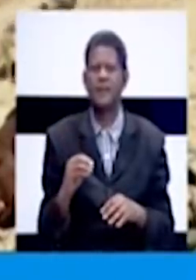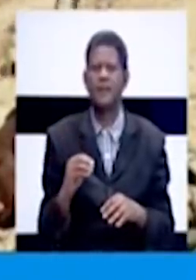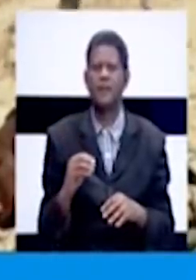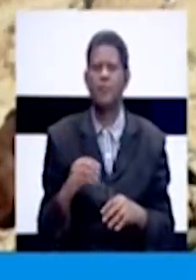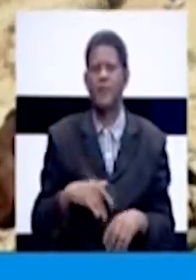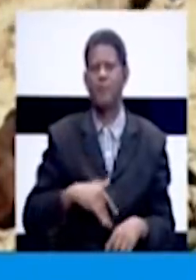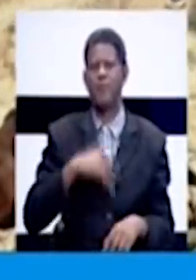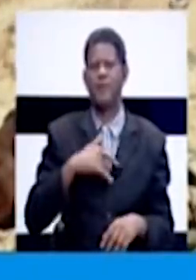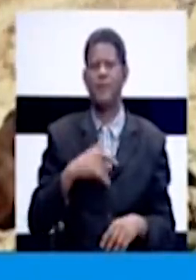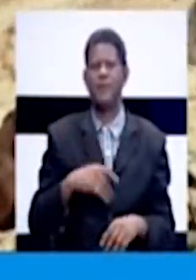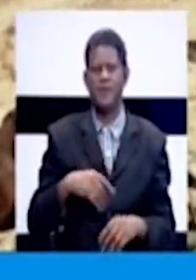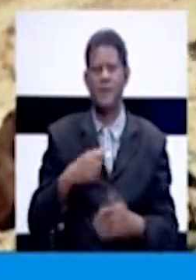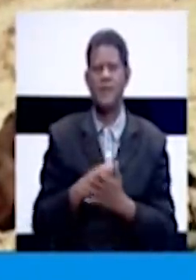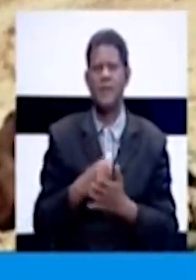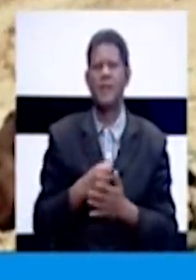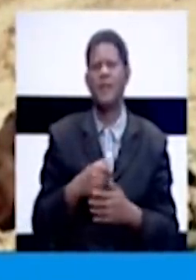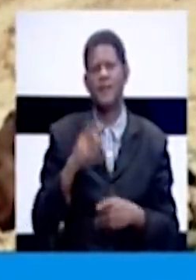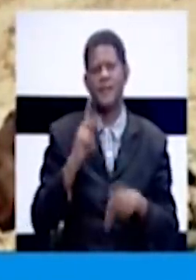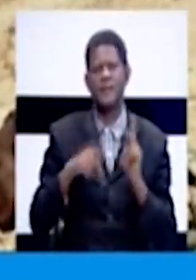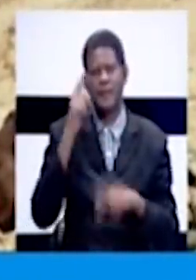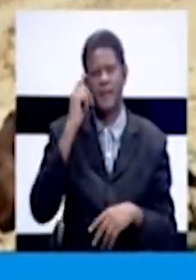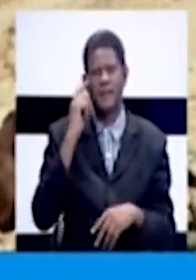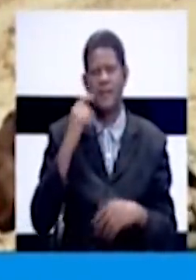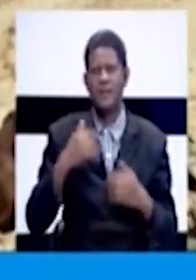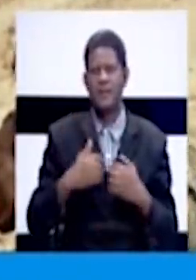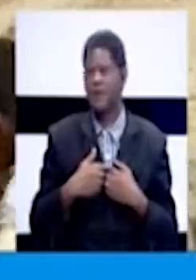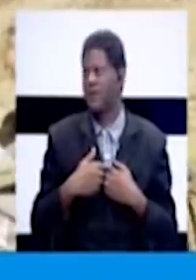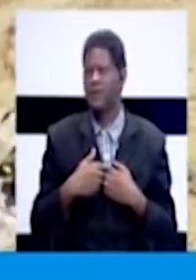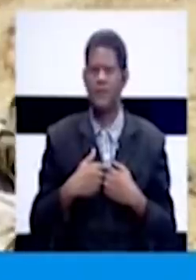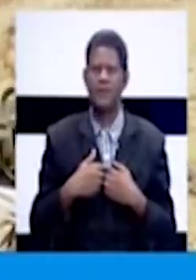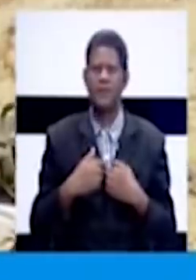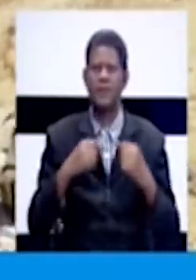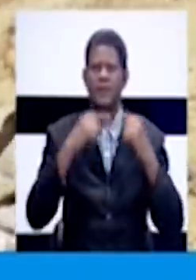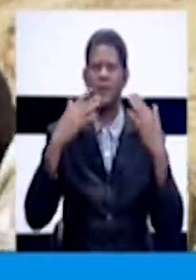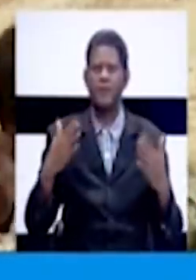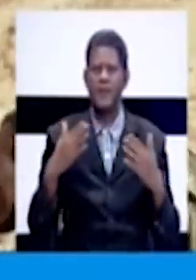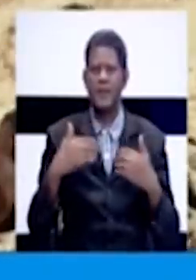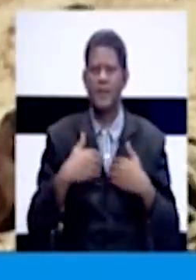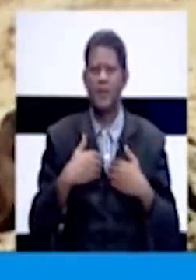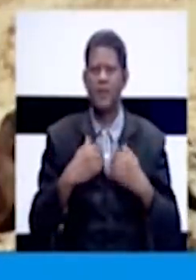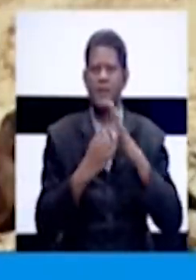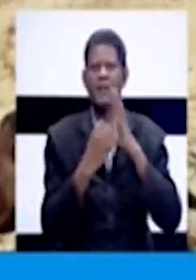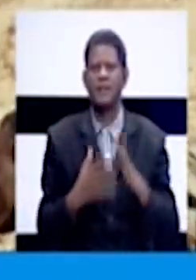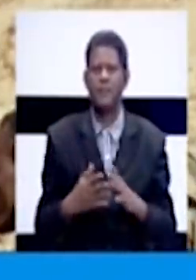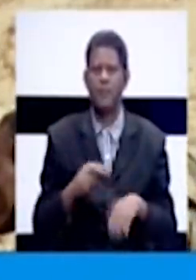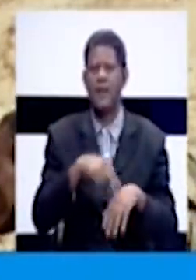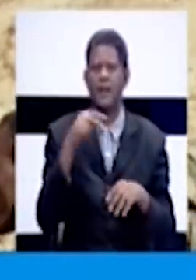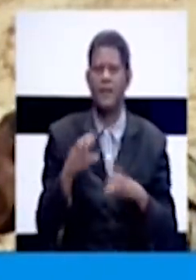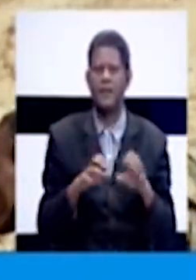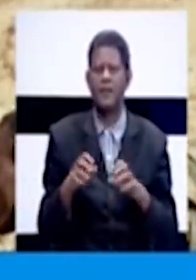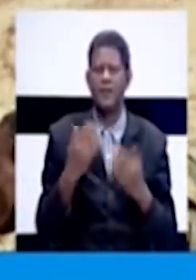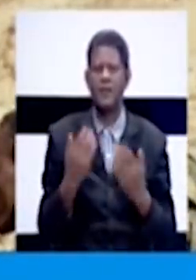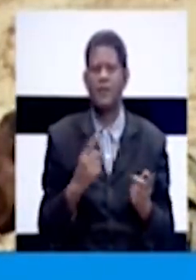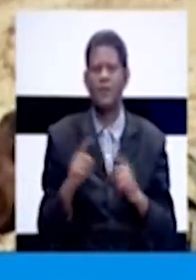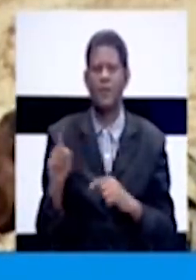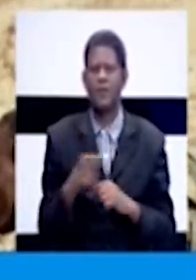بونه بهلخ تناي تزو تجري زلوا بسألاء زب صح زلوا وصعتات من النشاجرو حزون